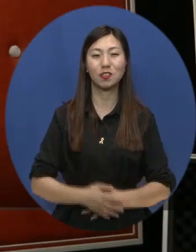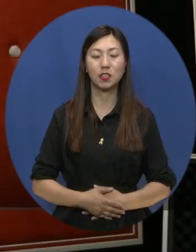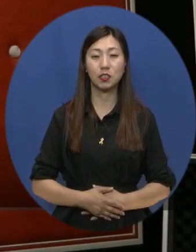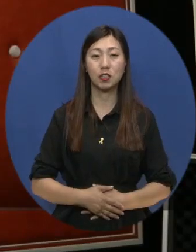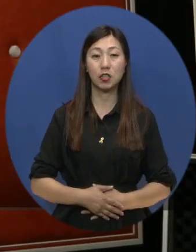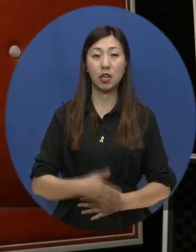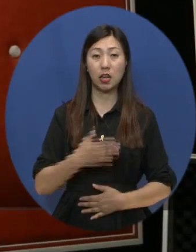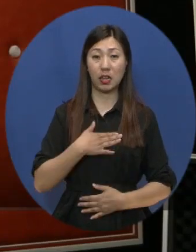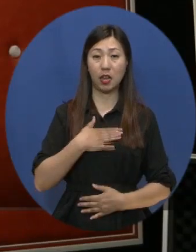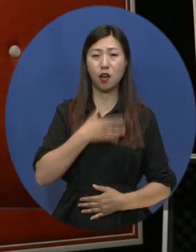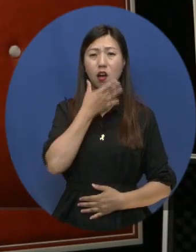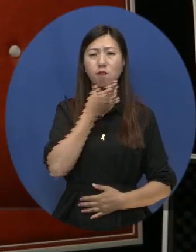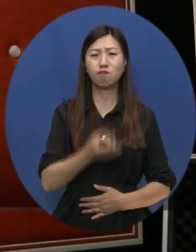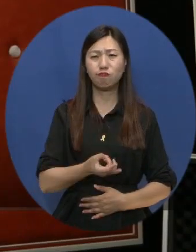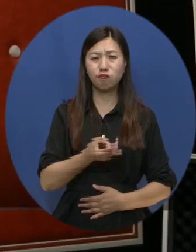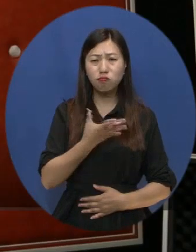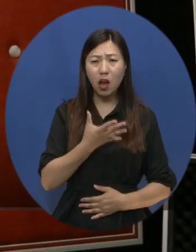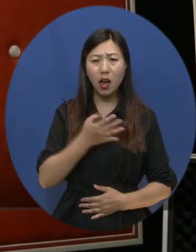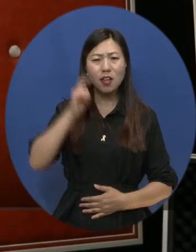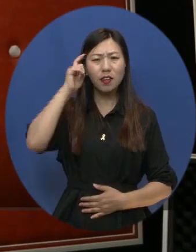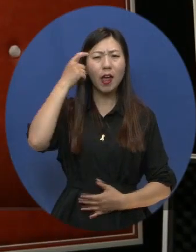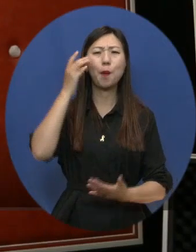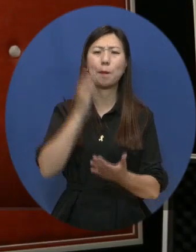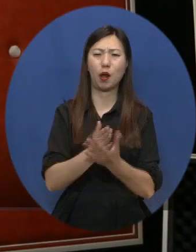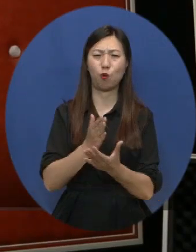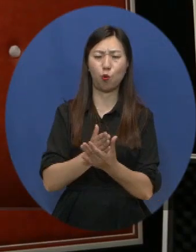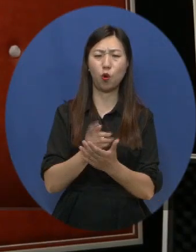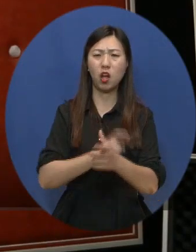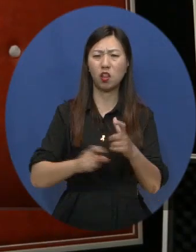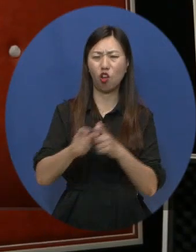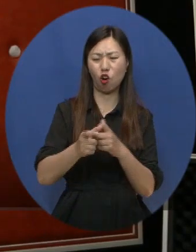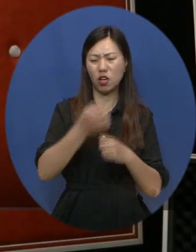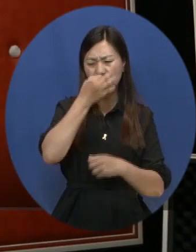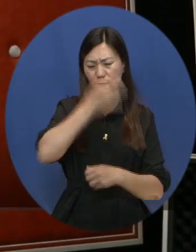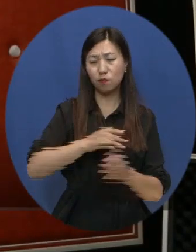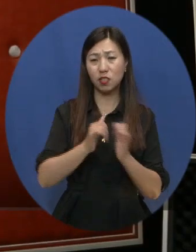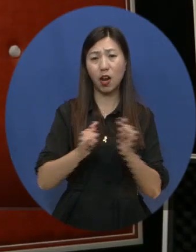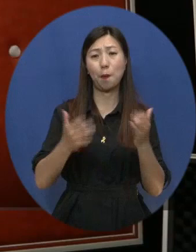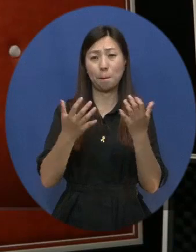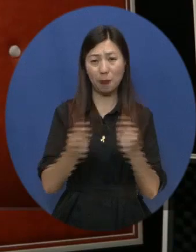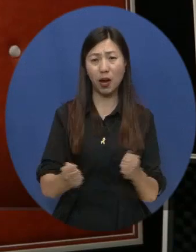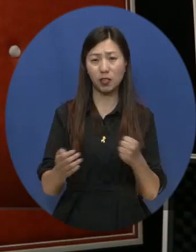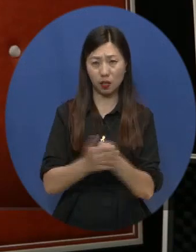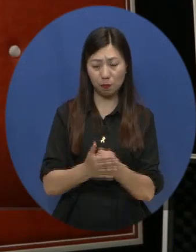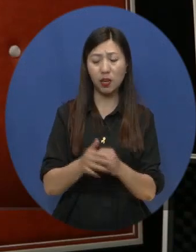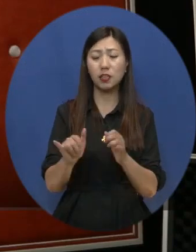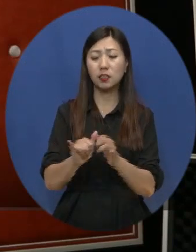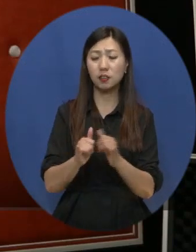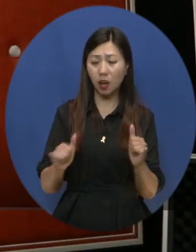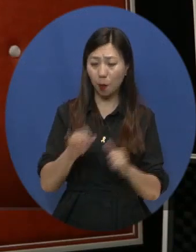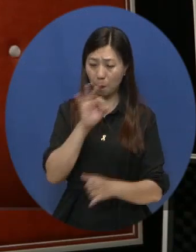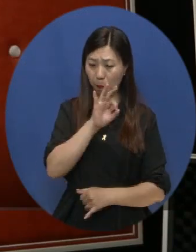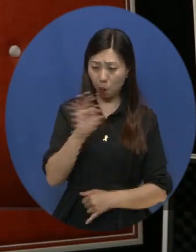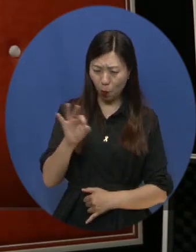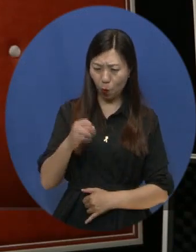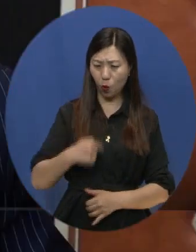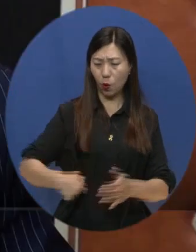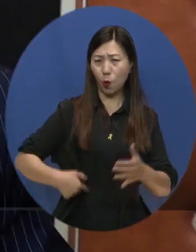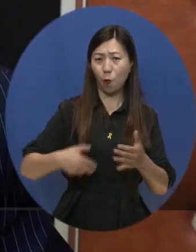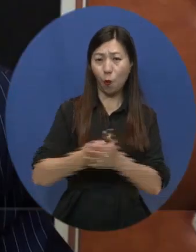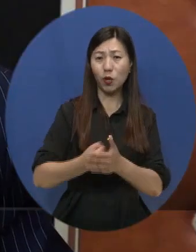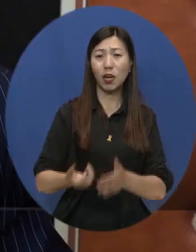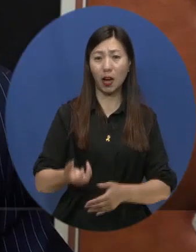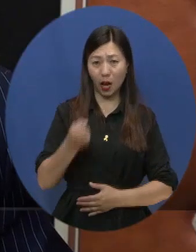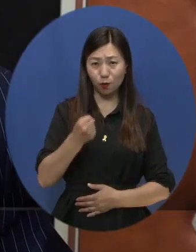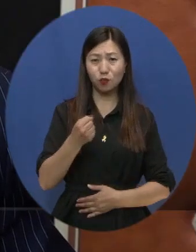불행하다고 생각하지 말고 자신보다 더 힘든 사람들이 많으니까 그분들을 보면서 용기를 얻고 또